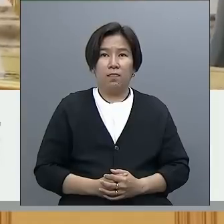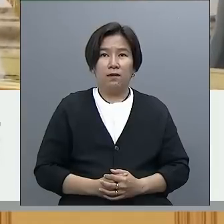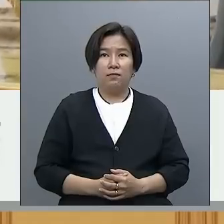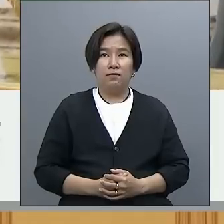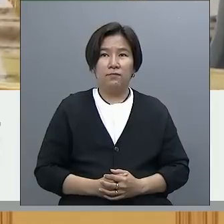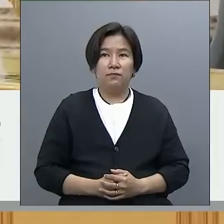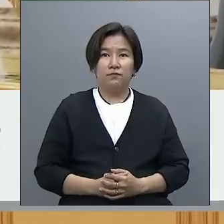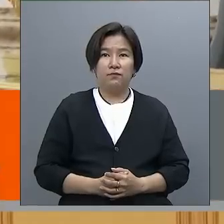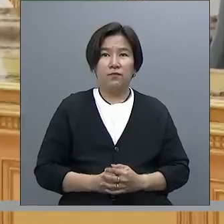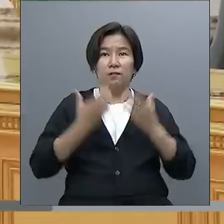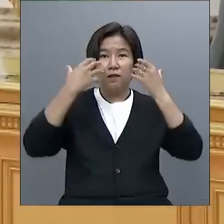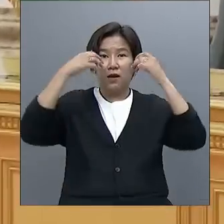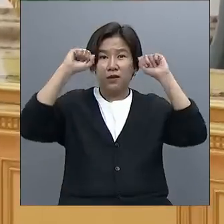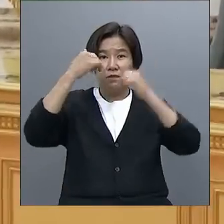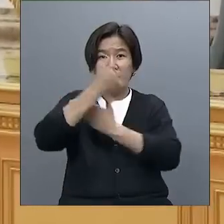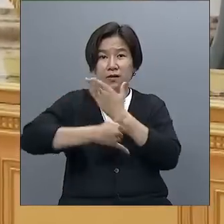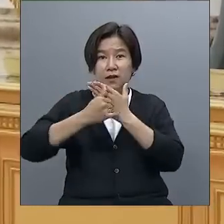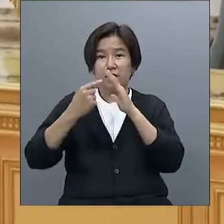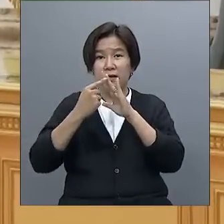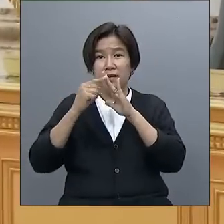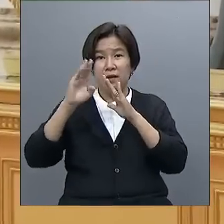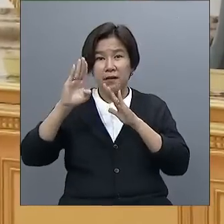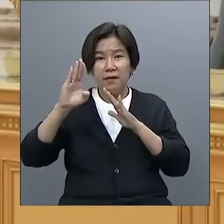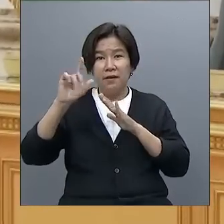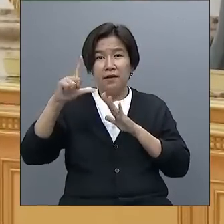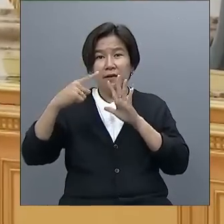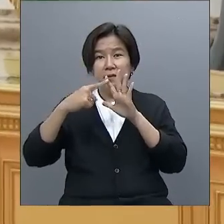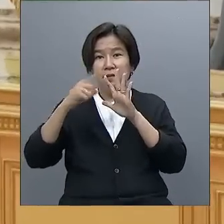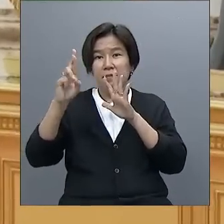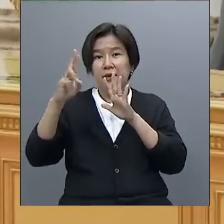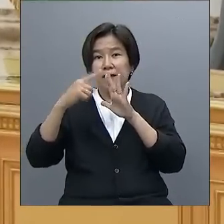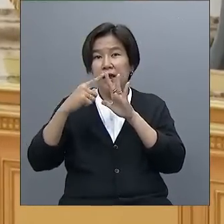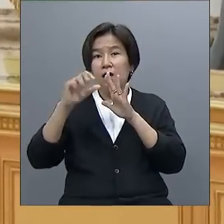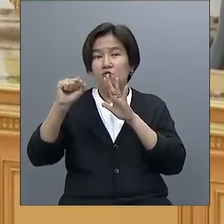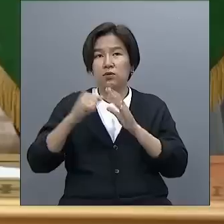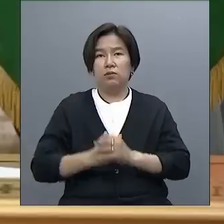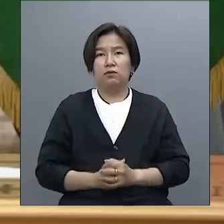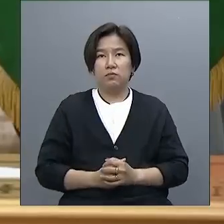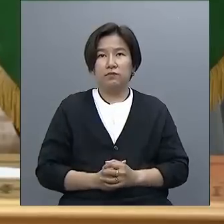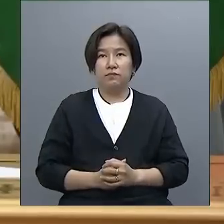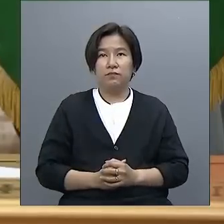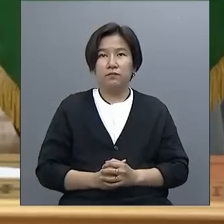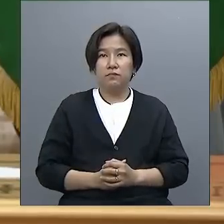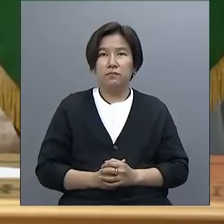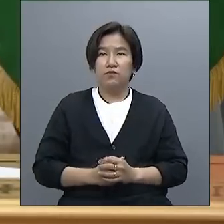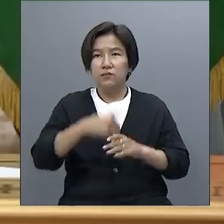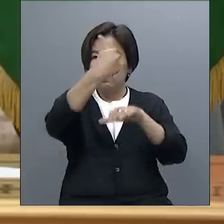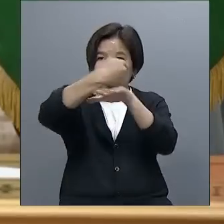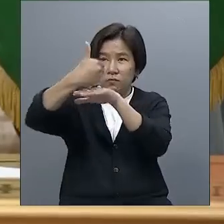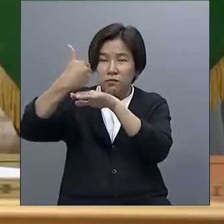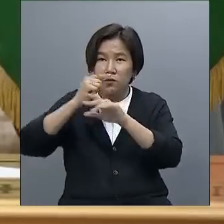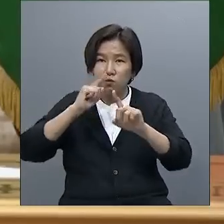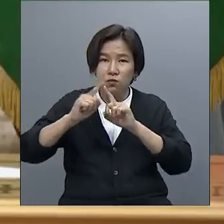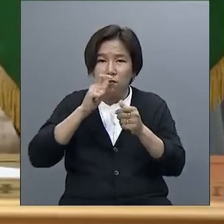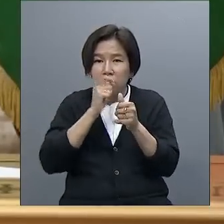โกประธานาธิบดีเบลารุสเปิดทำเนียบประธานาธิบดีในกรุงมินสก์ต้อนรับสื่อมวลชนและพูดคุยกันนานเกือบ4ชั่วโมงเมื่อว